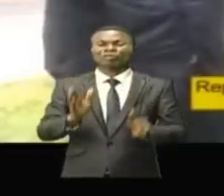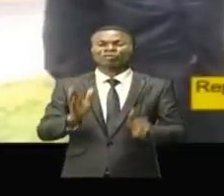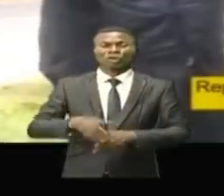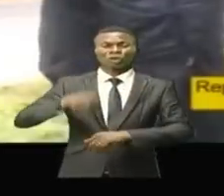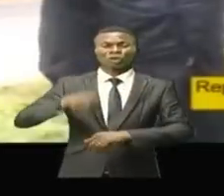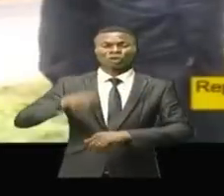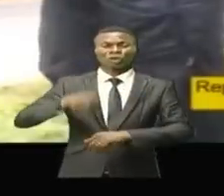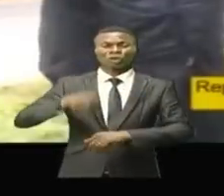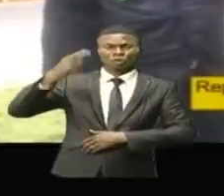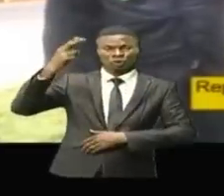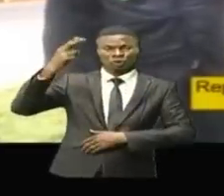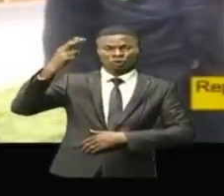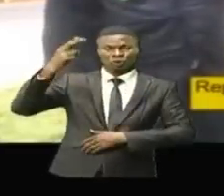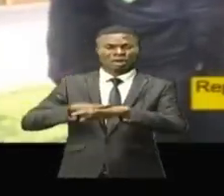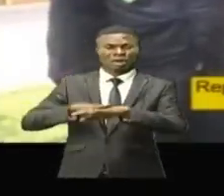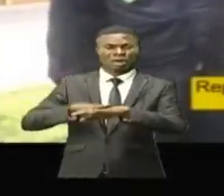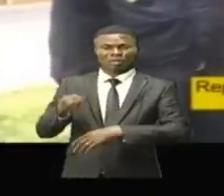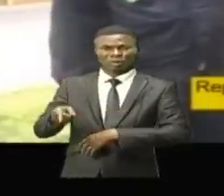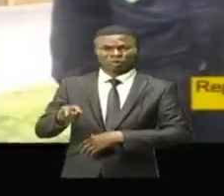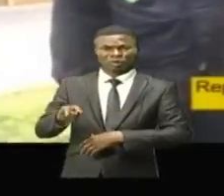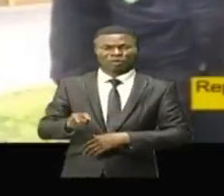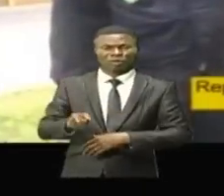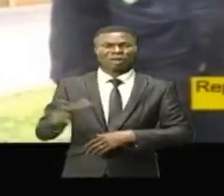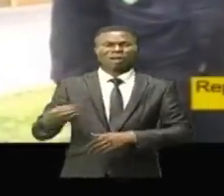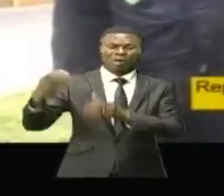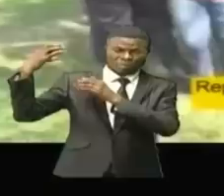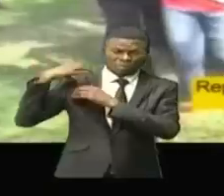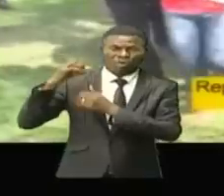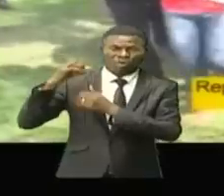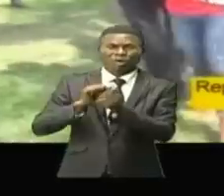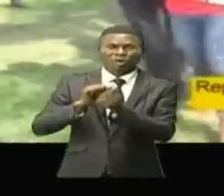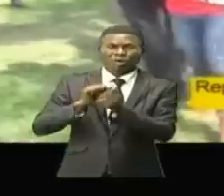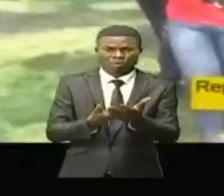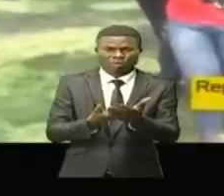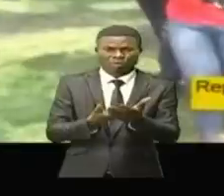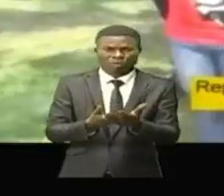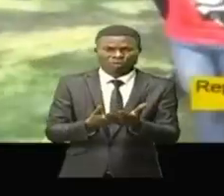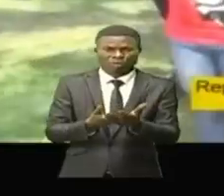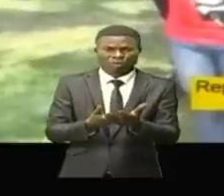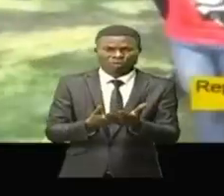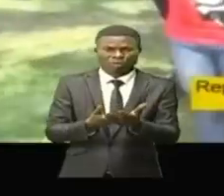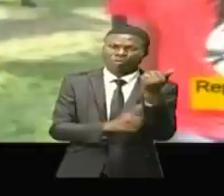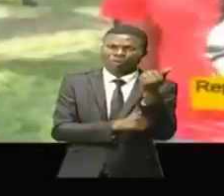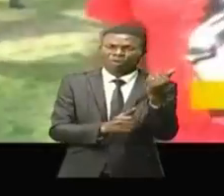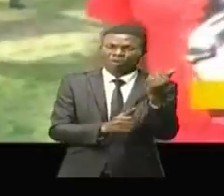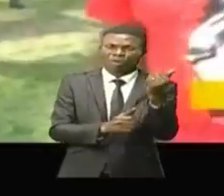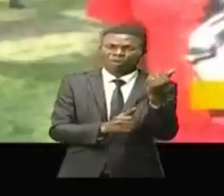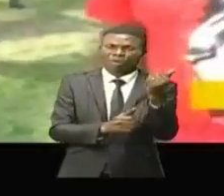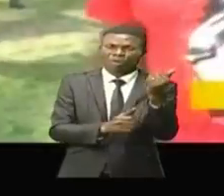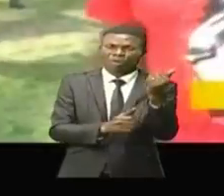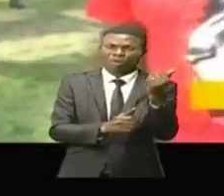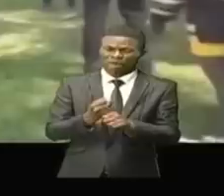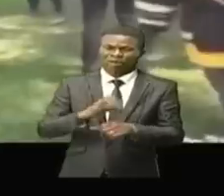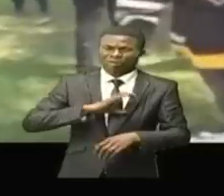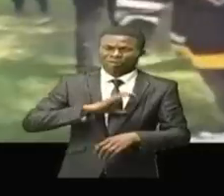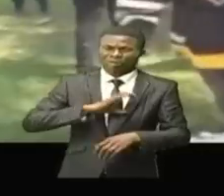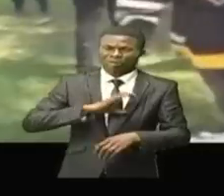été invité pour prendre en charge cette affaire aux côtés de certains membres des services non apparents.